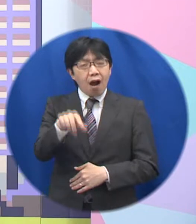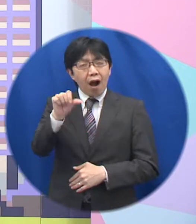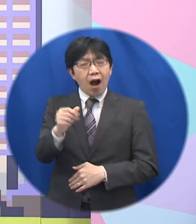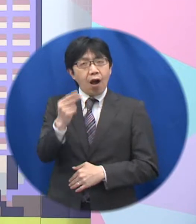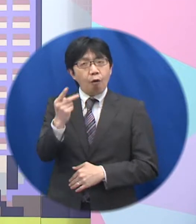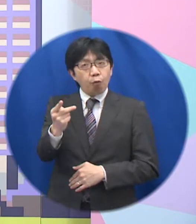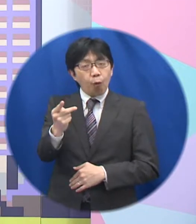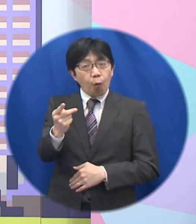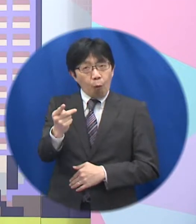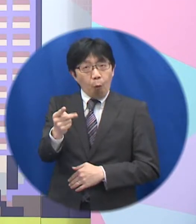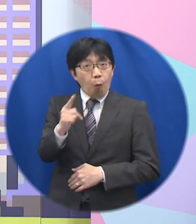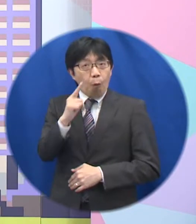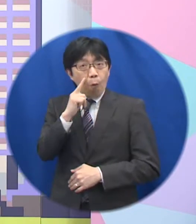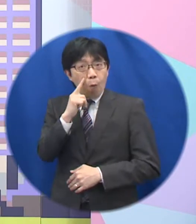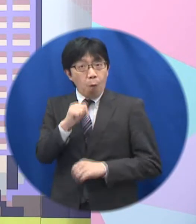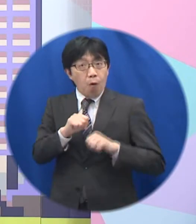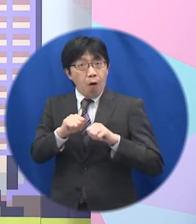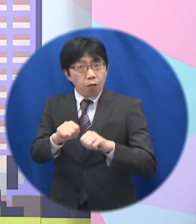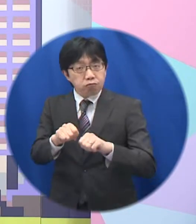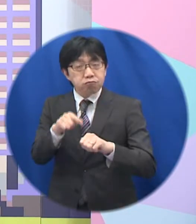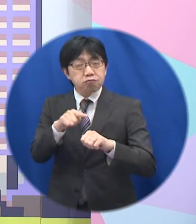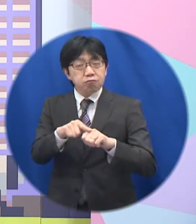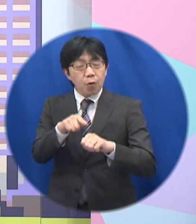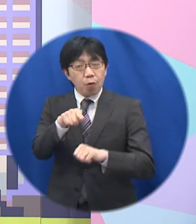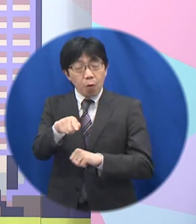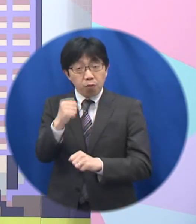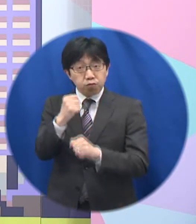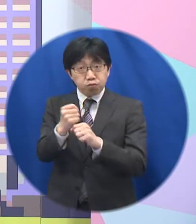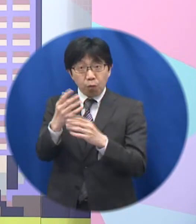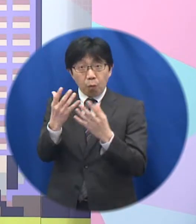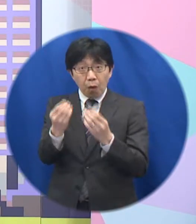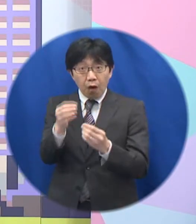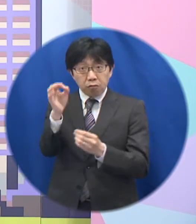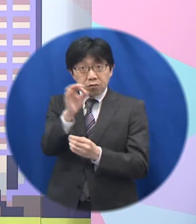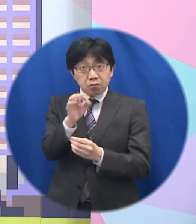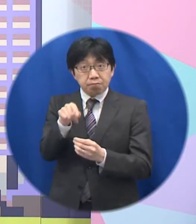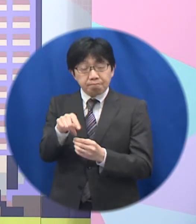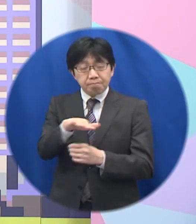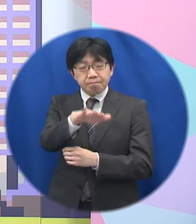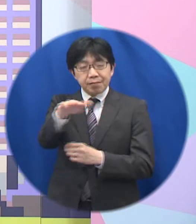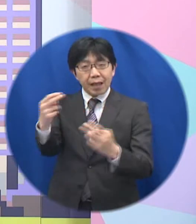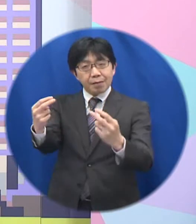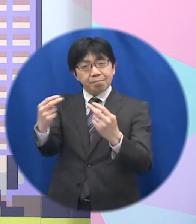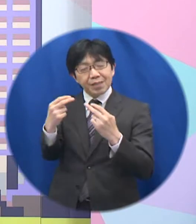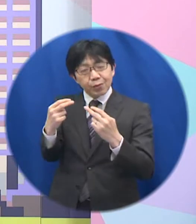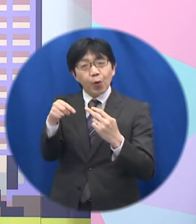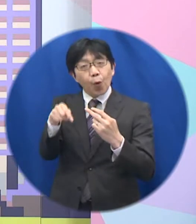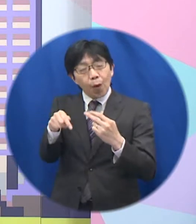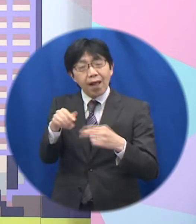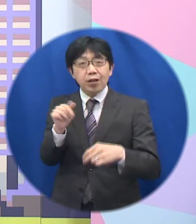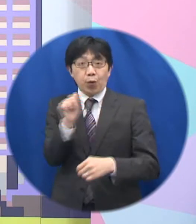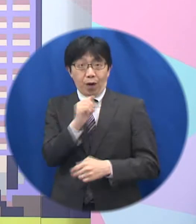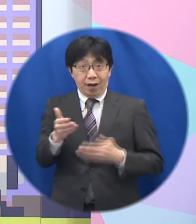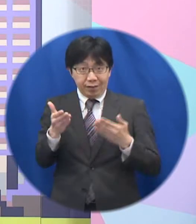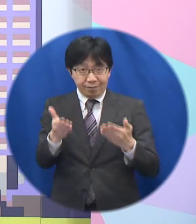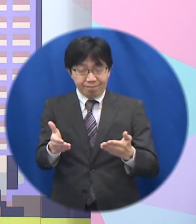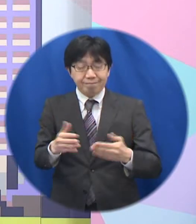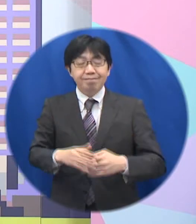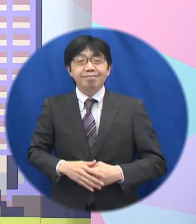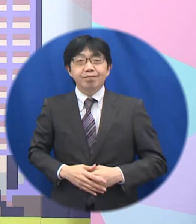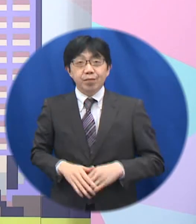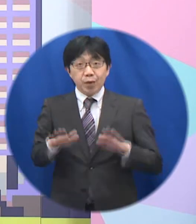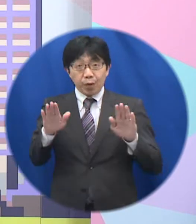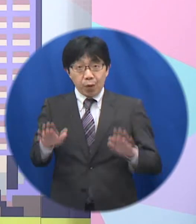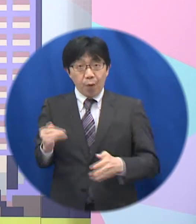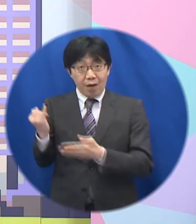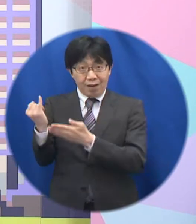への参加とその作品の魅力に触れる機会についてお話を伺います。では本日のゲ